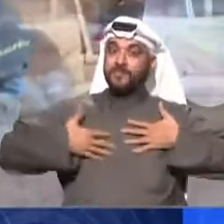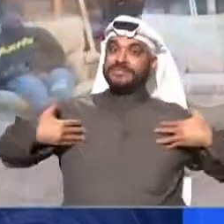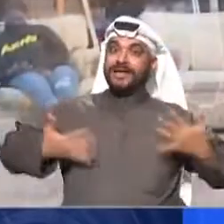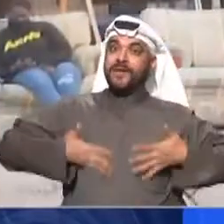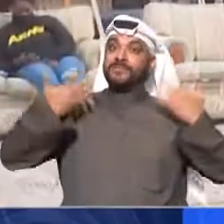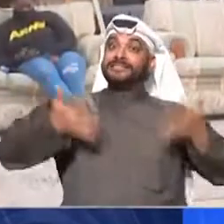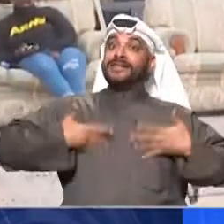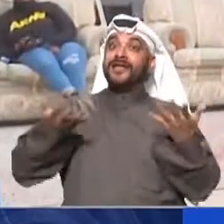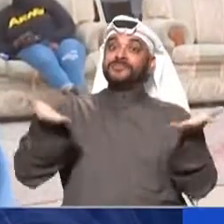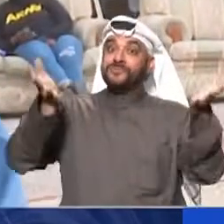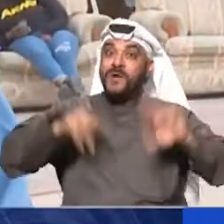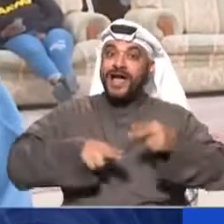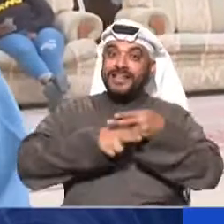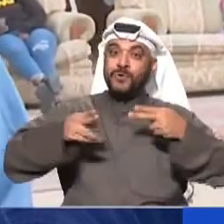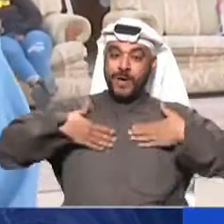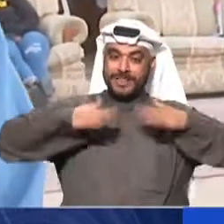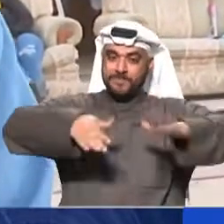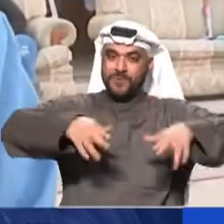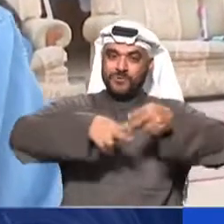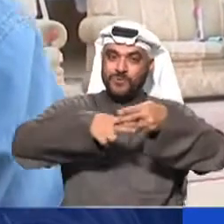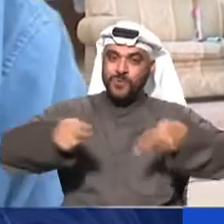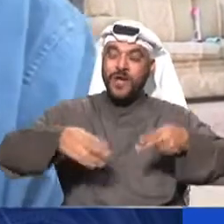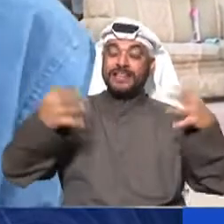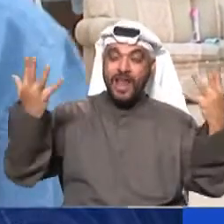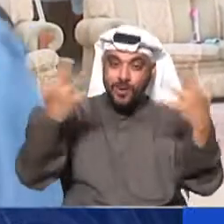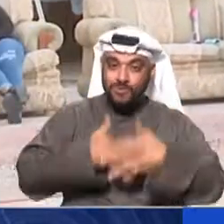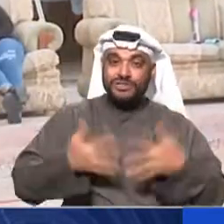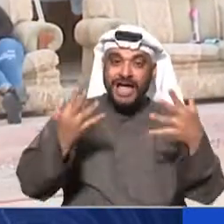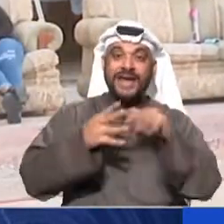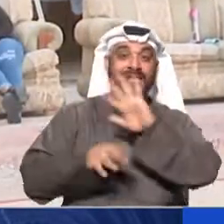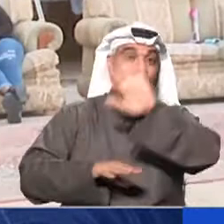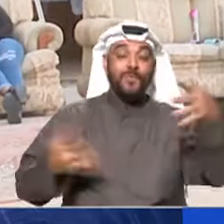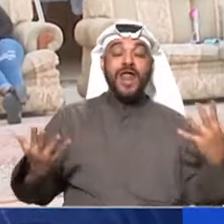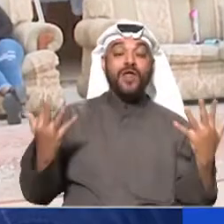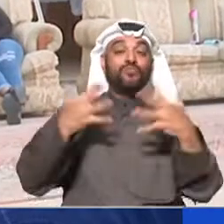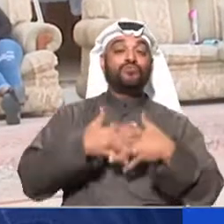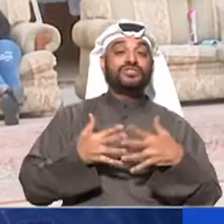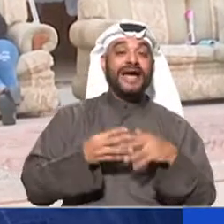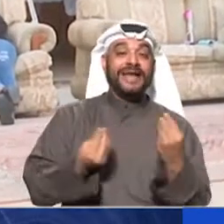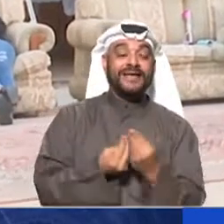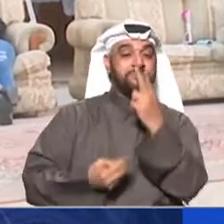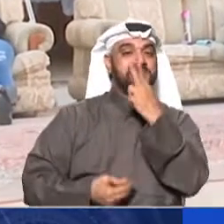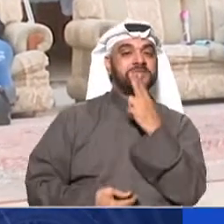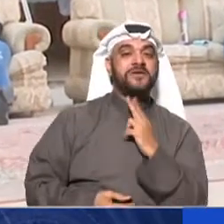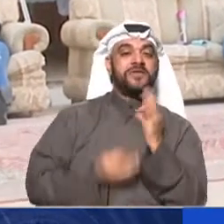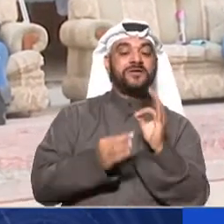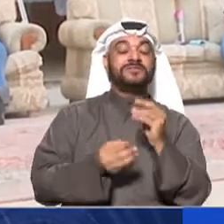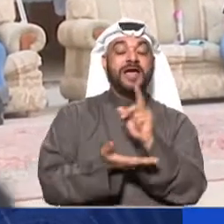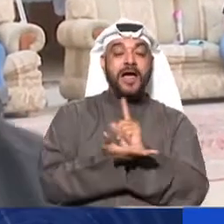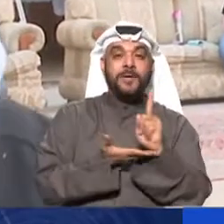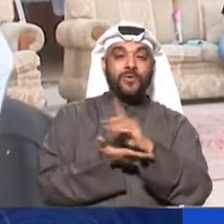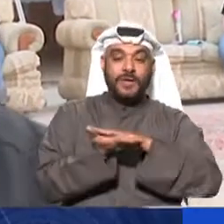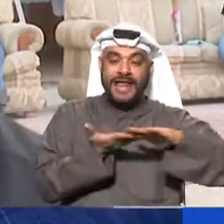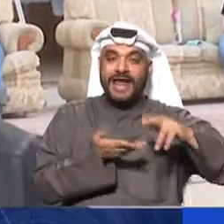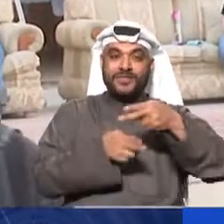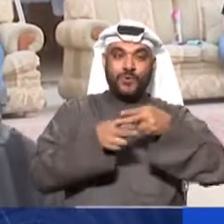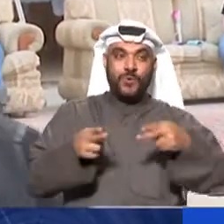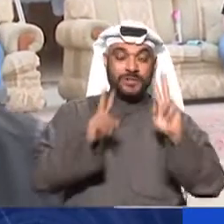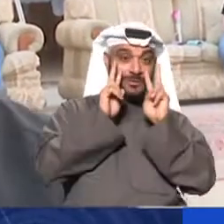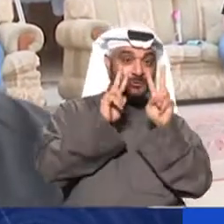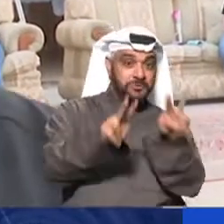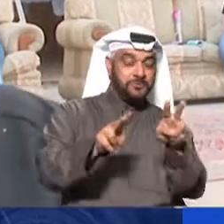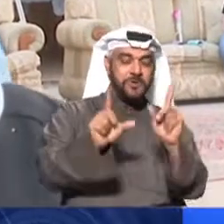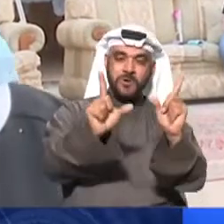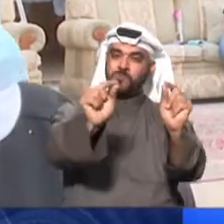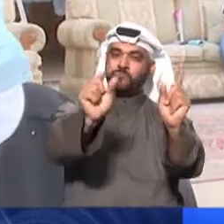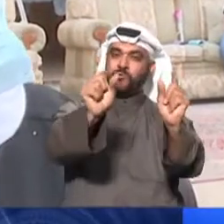أنا سعيد جدا بوجودي في الكويت والمشاركة بهذه الحملة الهادفة لتنظيف البيئة الكويتية. رأينا عملا